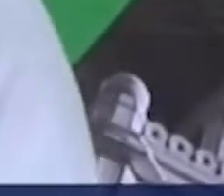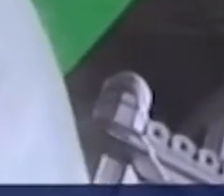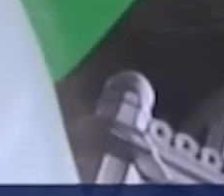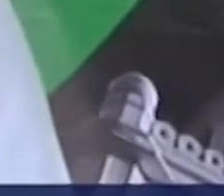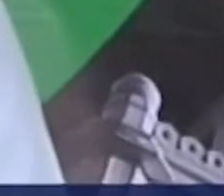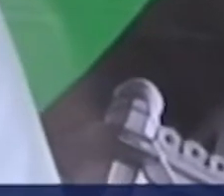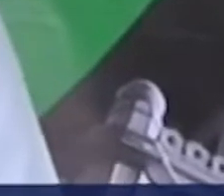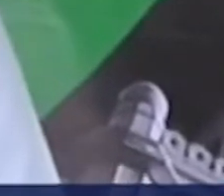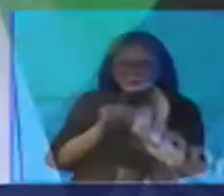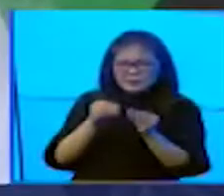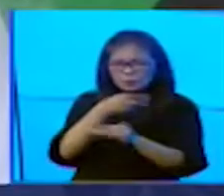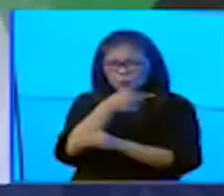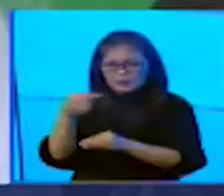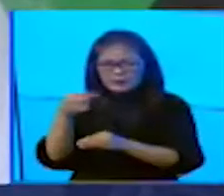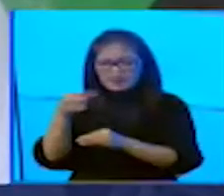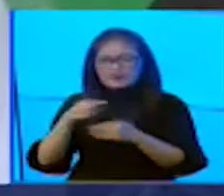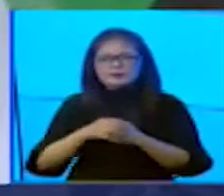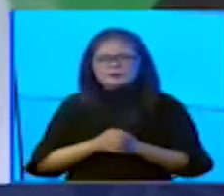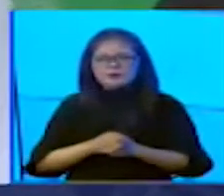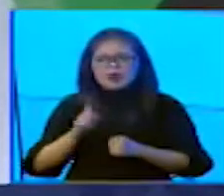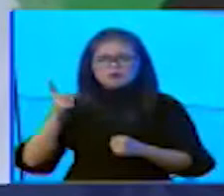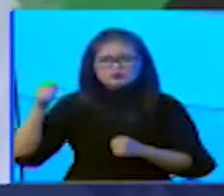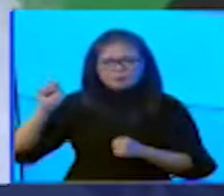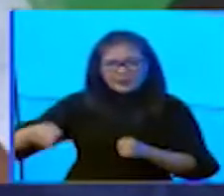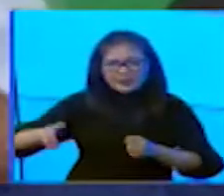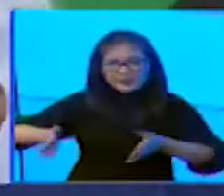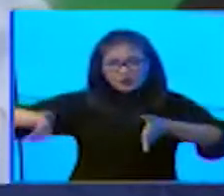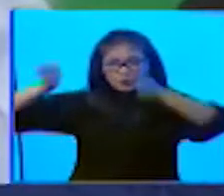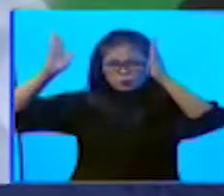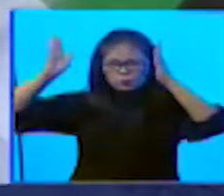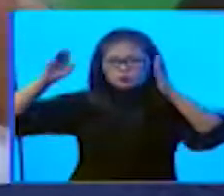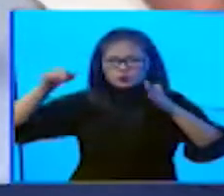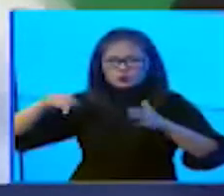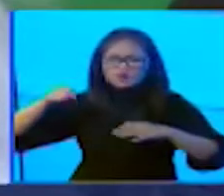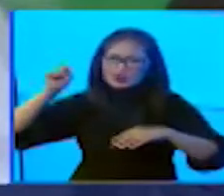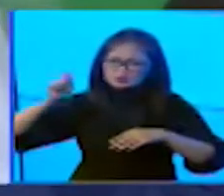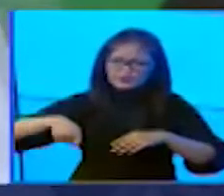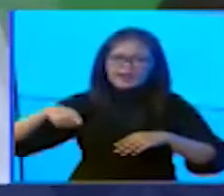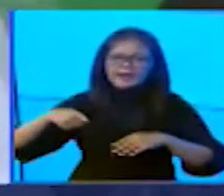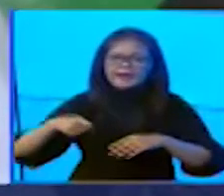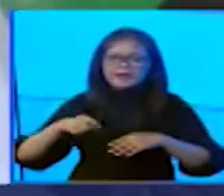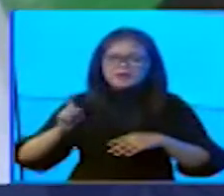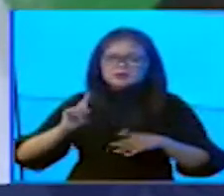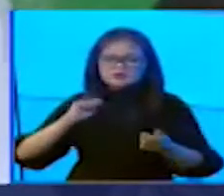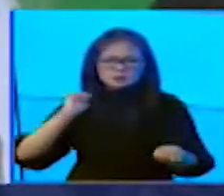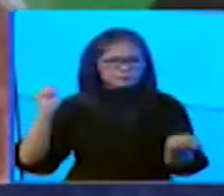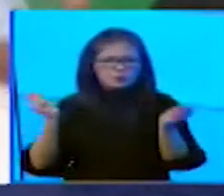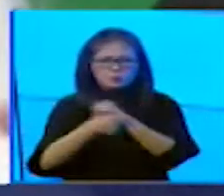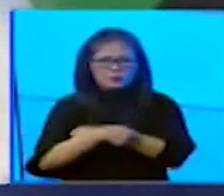berarti gedung serbaguna, gor bulu tangkis, ya semua harus kita sulap menjadi